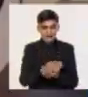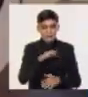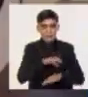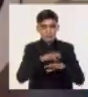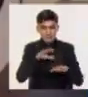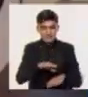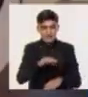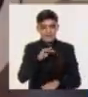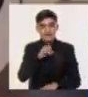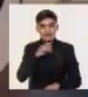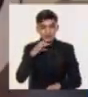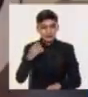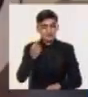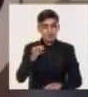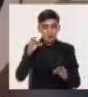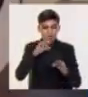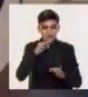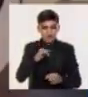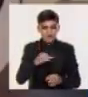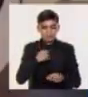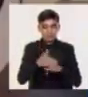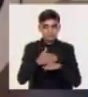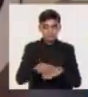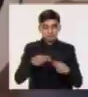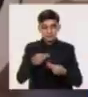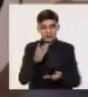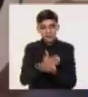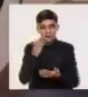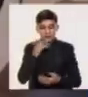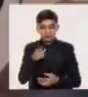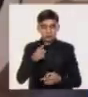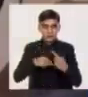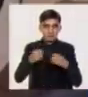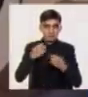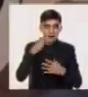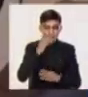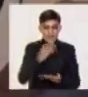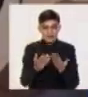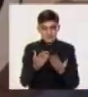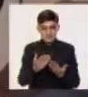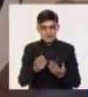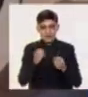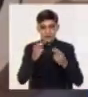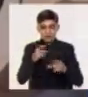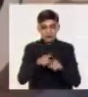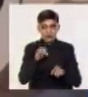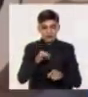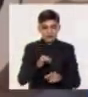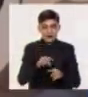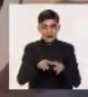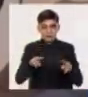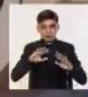обращаем внимание на займы, на качество выданных займов. В случае обнаружения